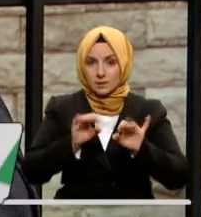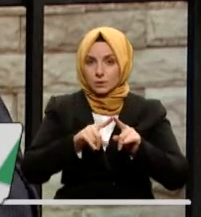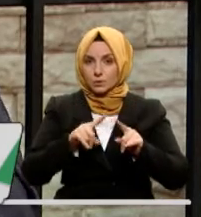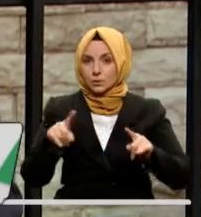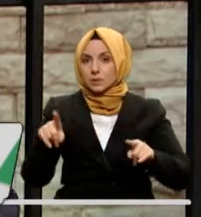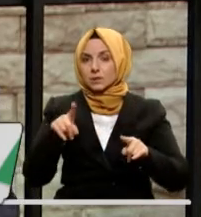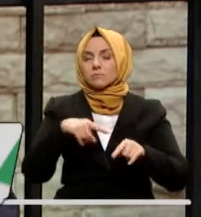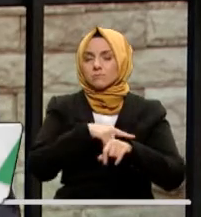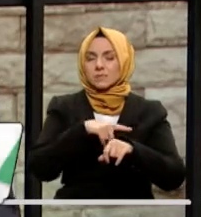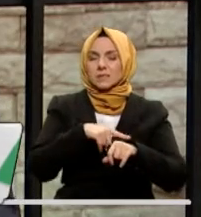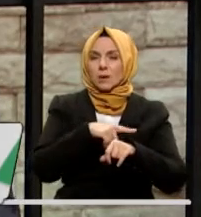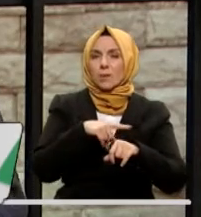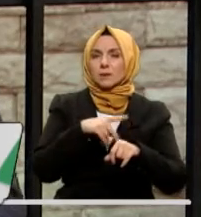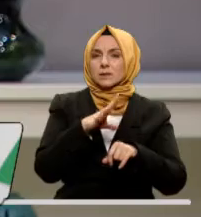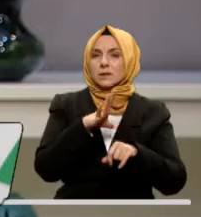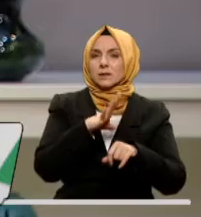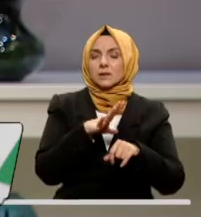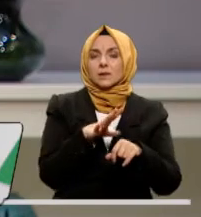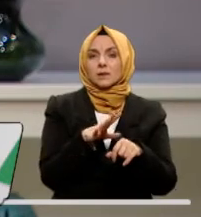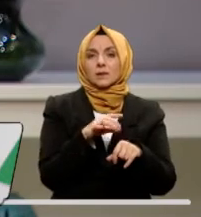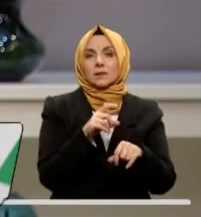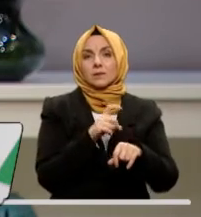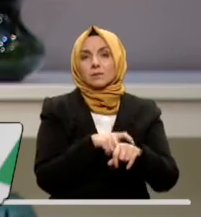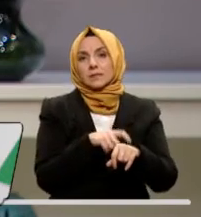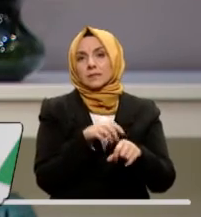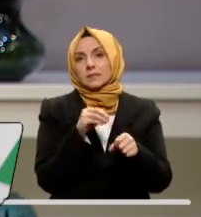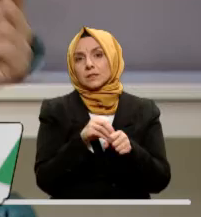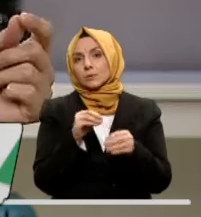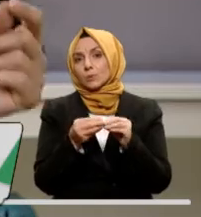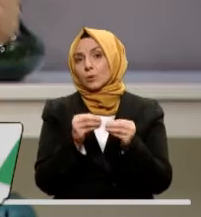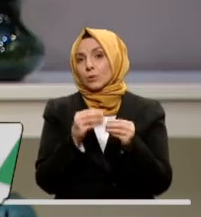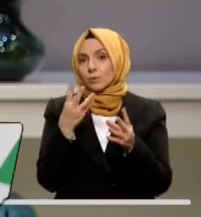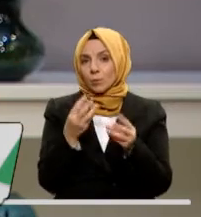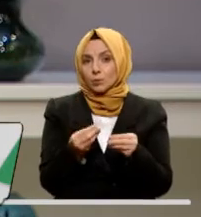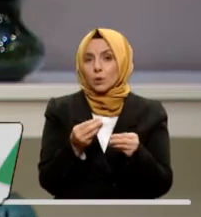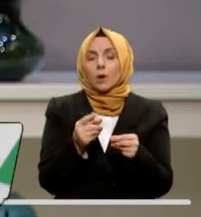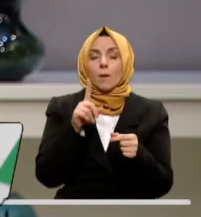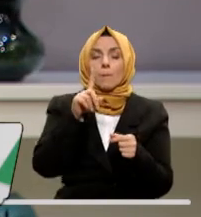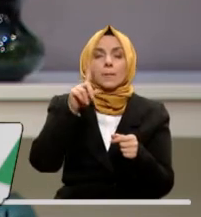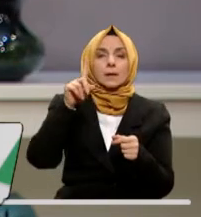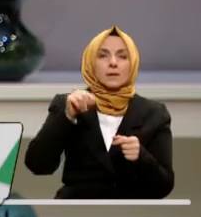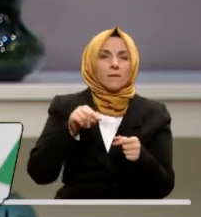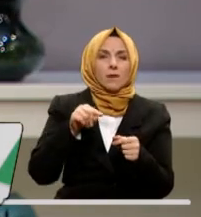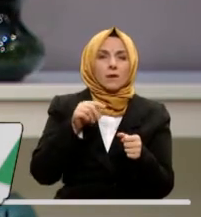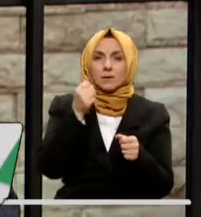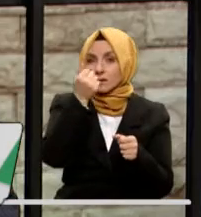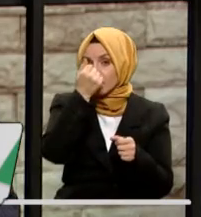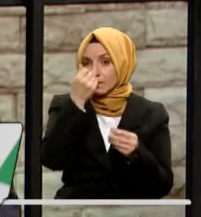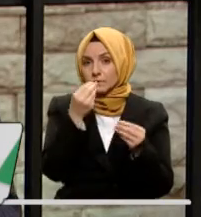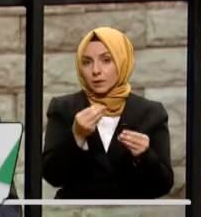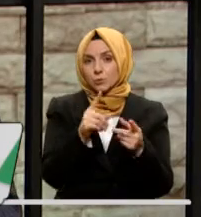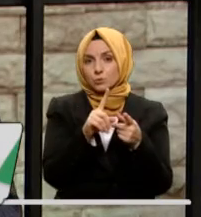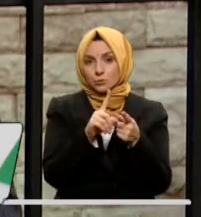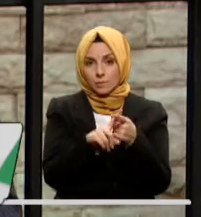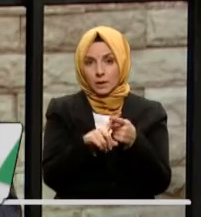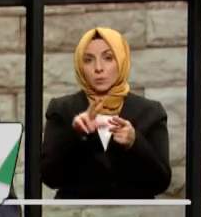zaman alan bir süreçtir özür dilerim oraya gireceğim olarak her seferinde böyle bir her şeyin Facebook'tan veriyoruz ve bu kandan hastalığı faydaları ve